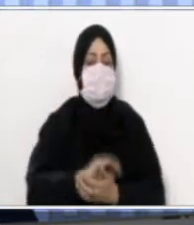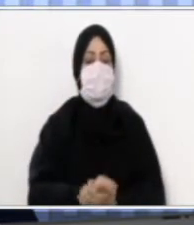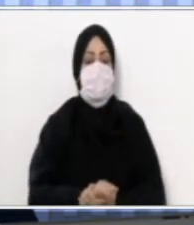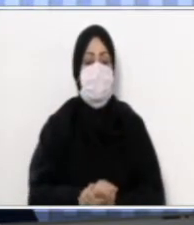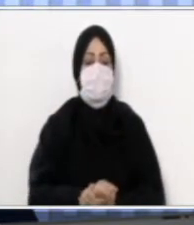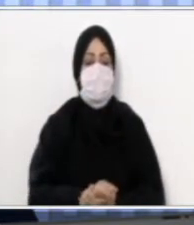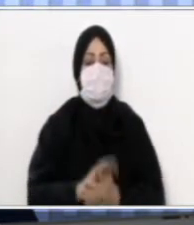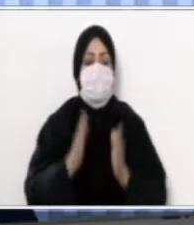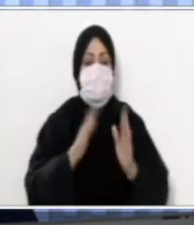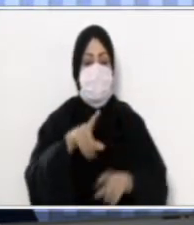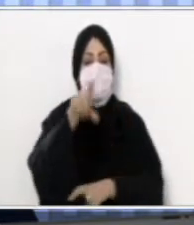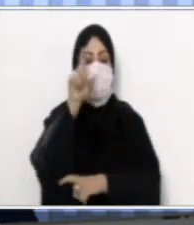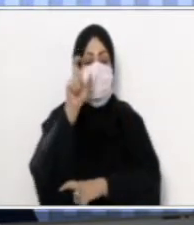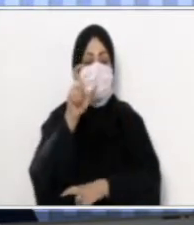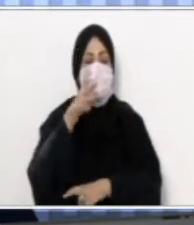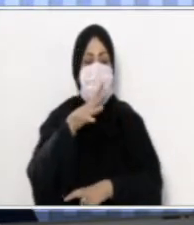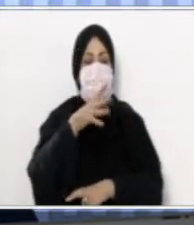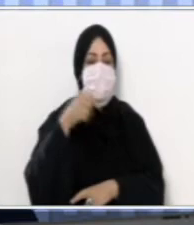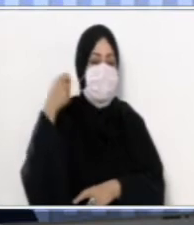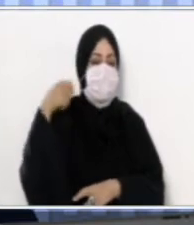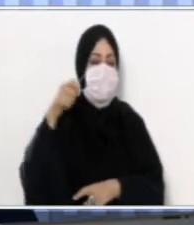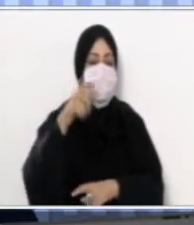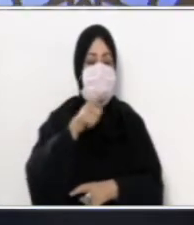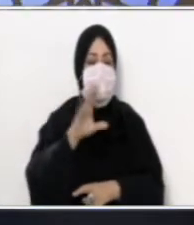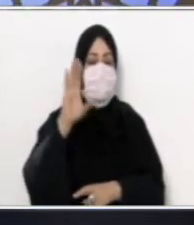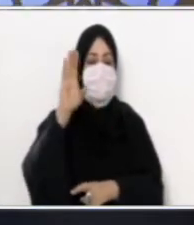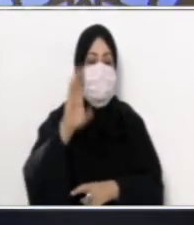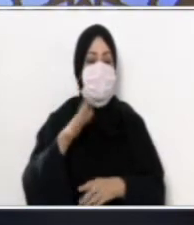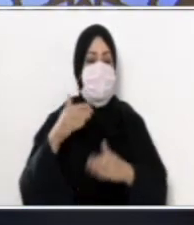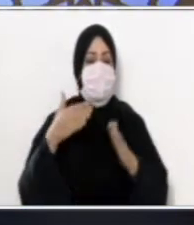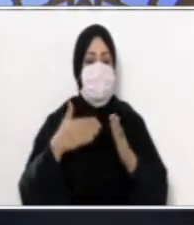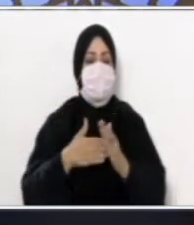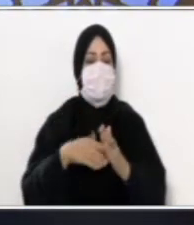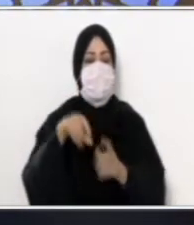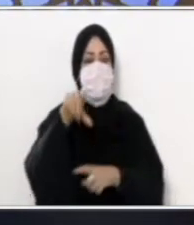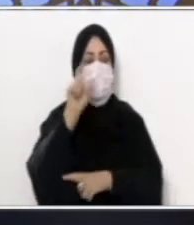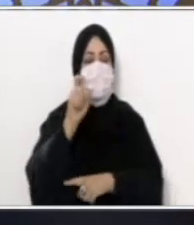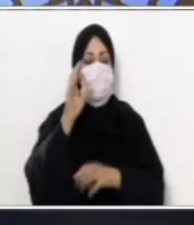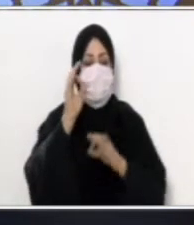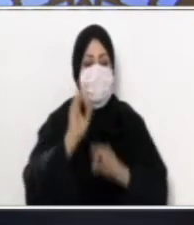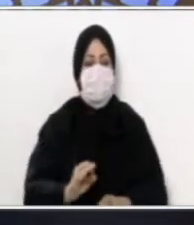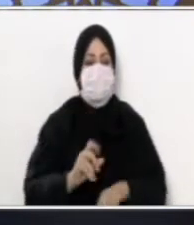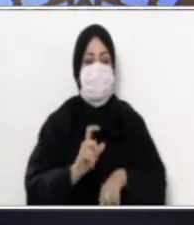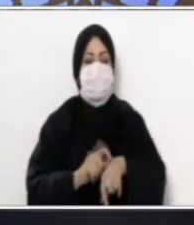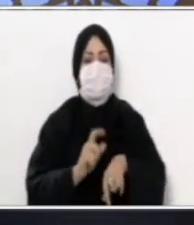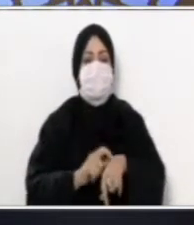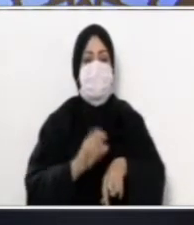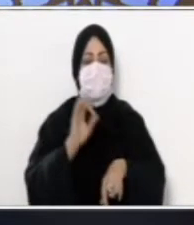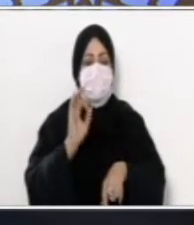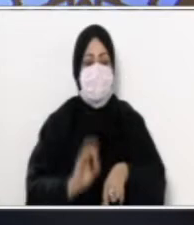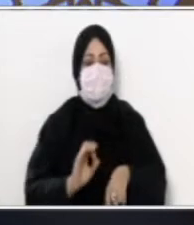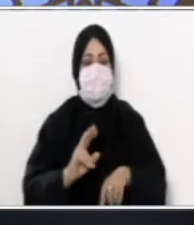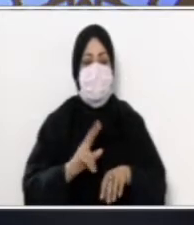وقت أذان الفجر الأول هو التوقيت الرسمي للدولة أو التوقيت الموجود في المؤقتة،